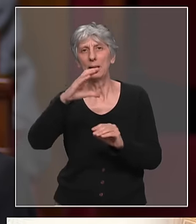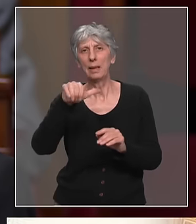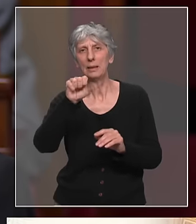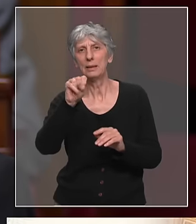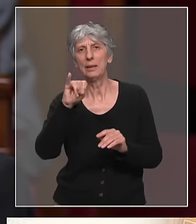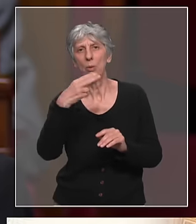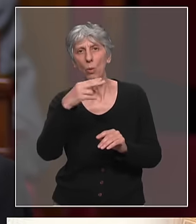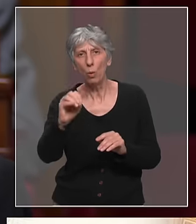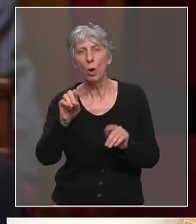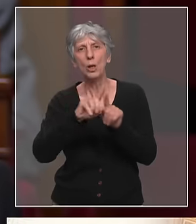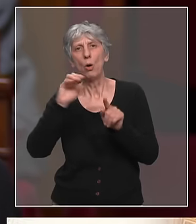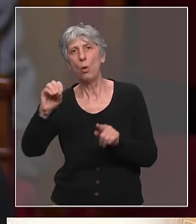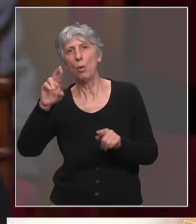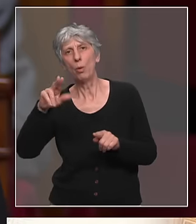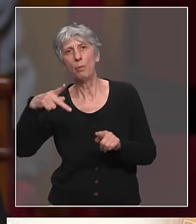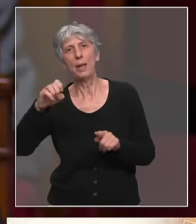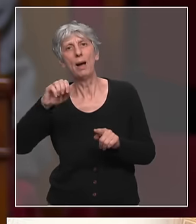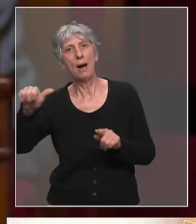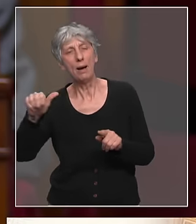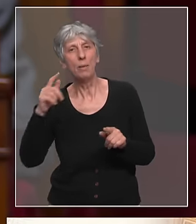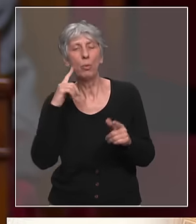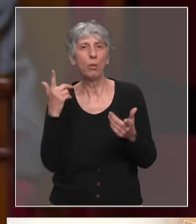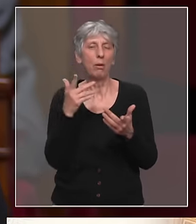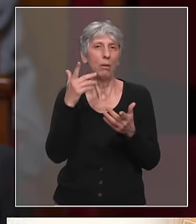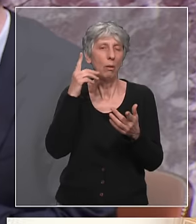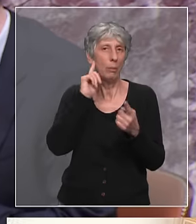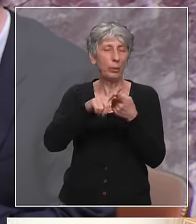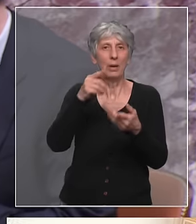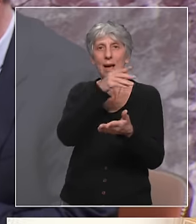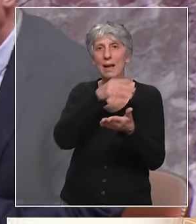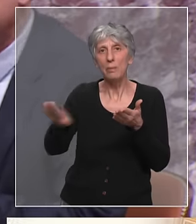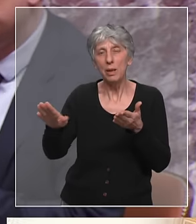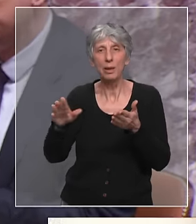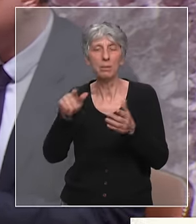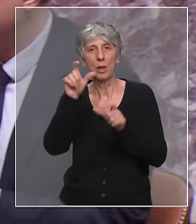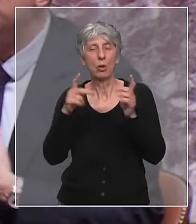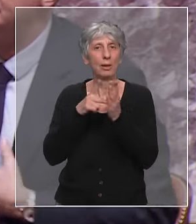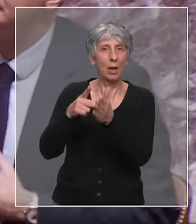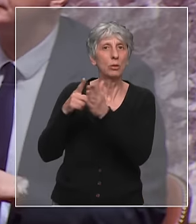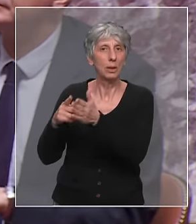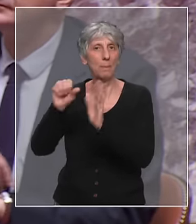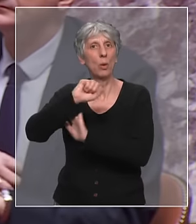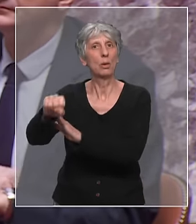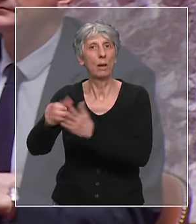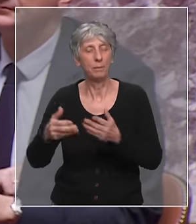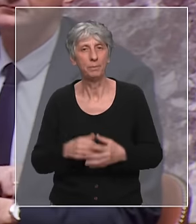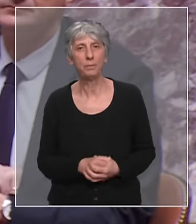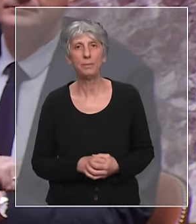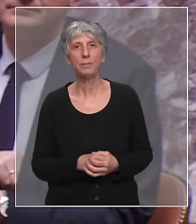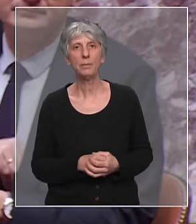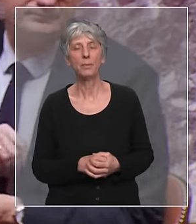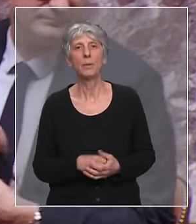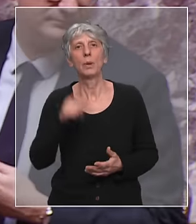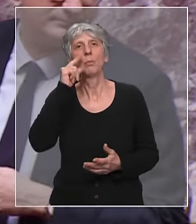pour conséquence d'éliminer les créanciers minoritaires? Très bonne question. Merci, ma chère collègue. La parole est à Monsieur le